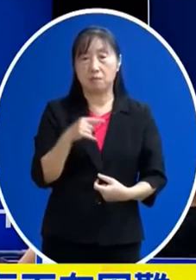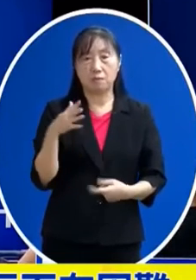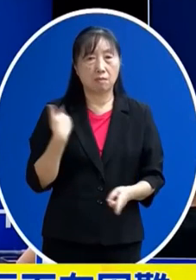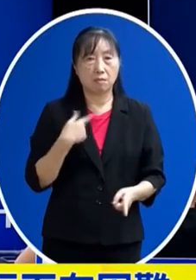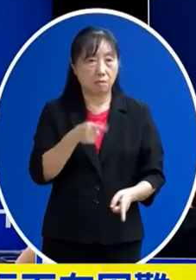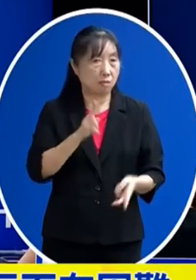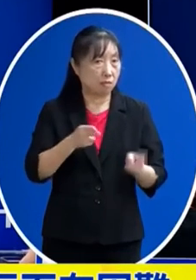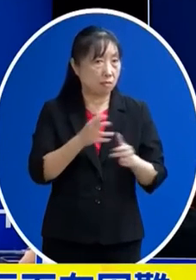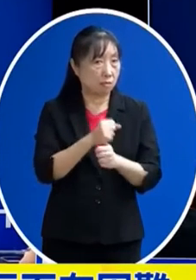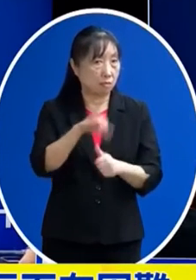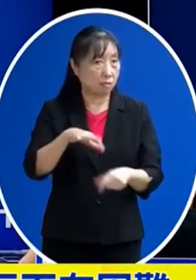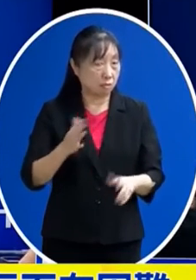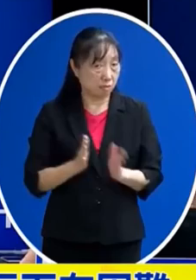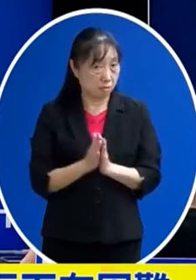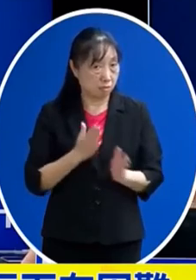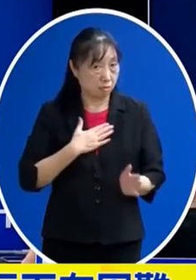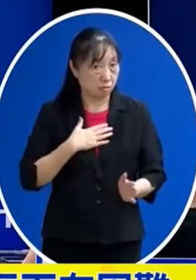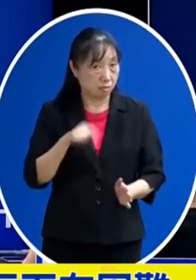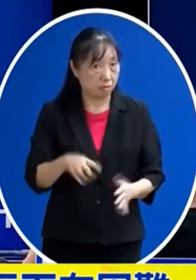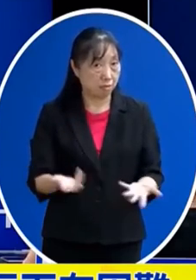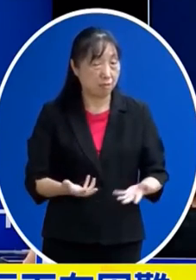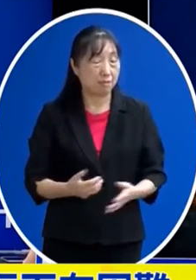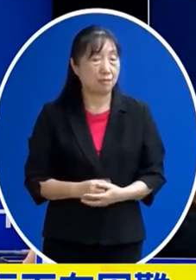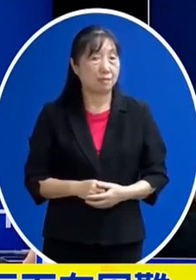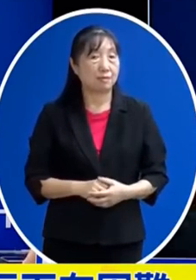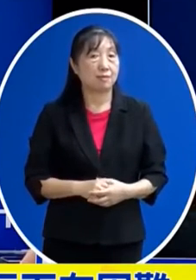有掌握相关的状况呢？谢谢。